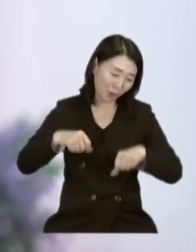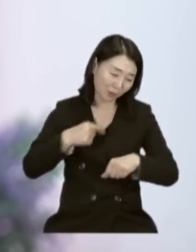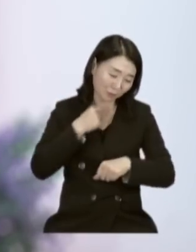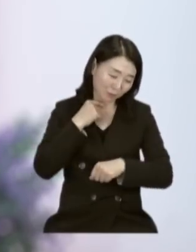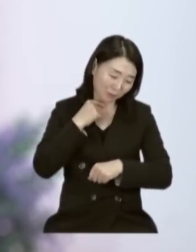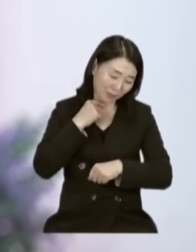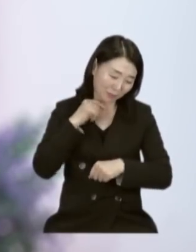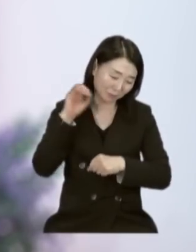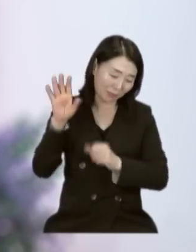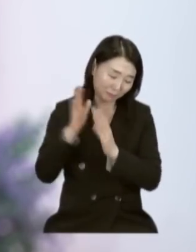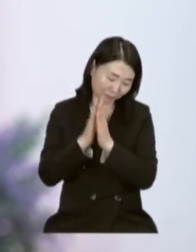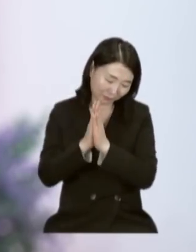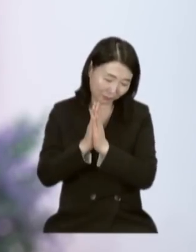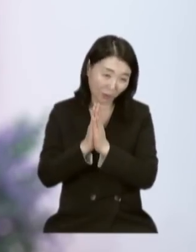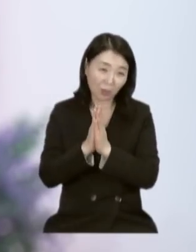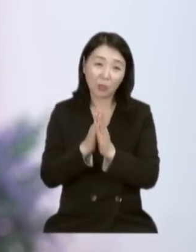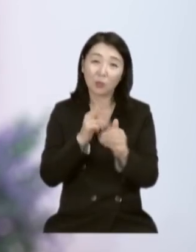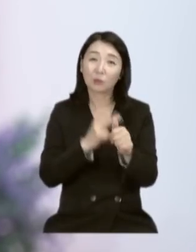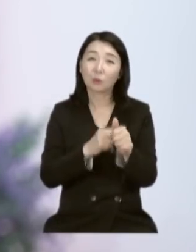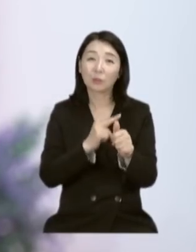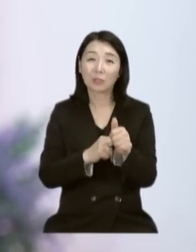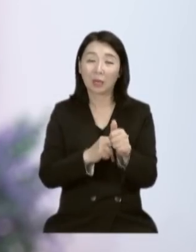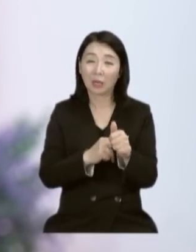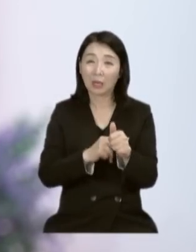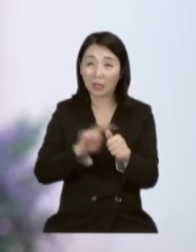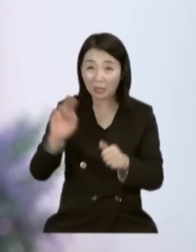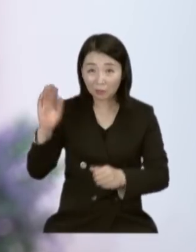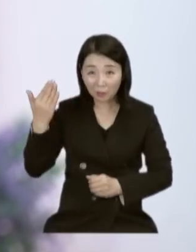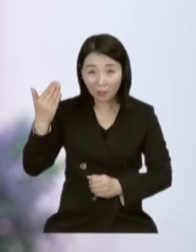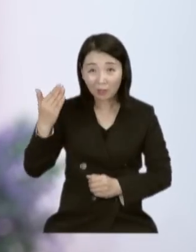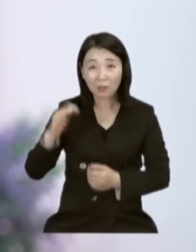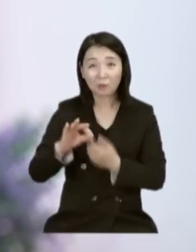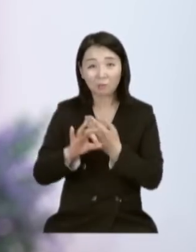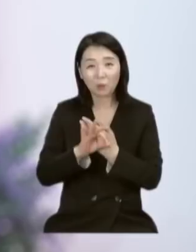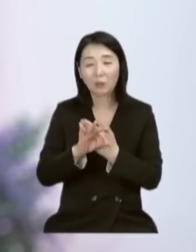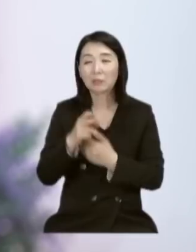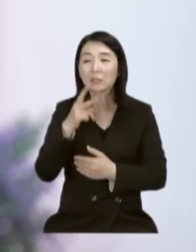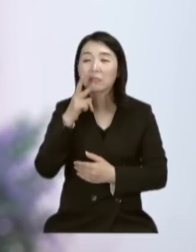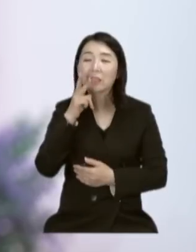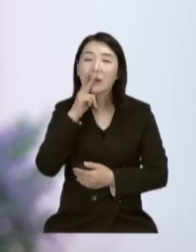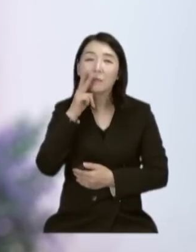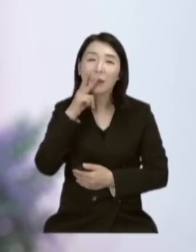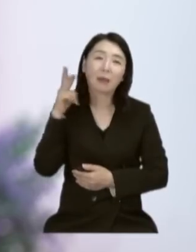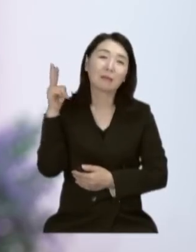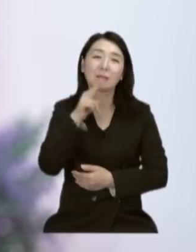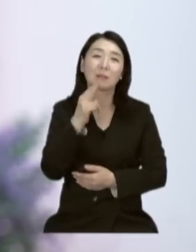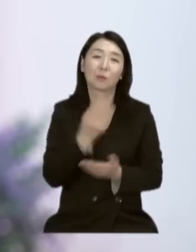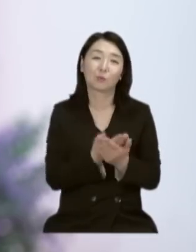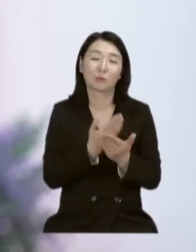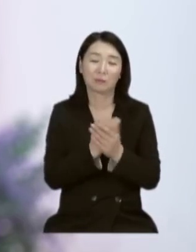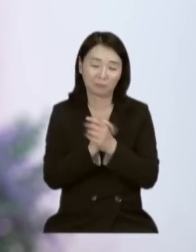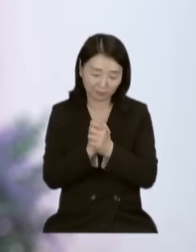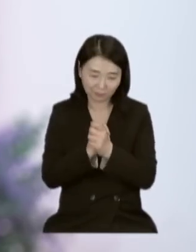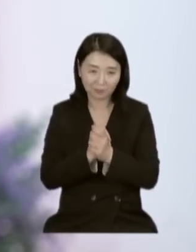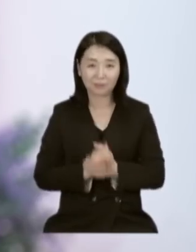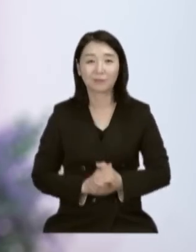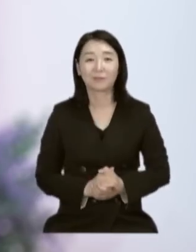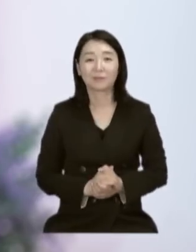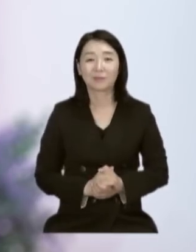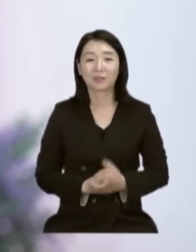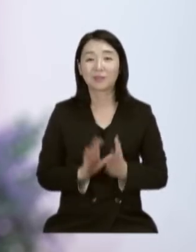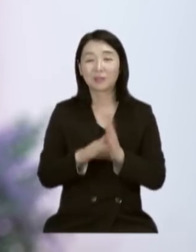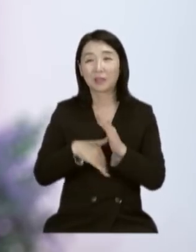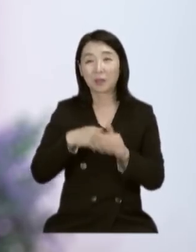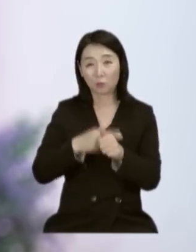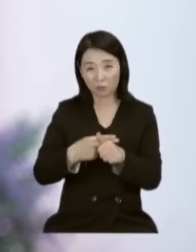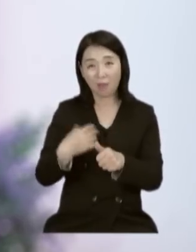싶습니다. 꼭 교사를 제가 해야 된다면은 이 담배만이라도 끊게 해주십시오. 그럼